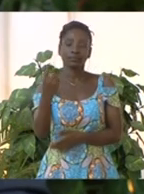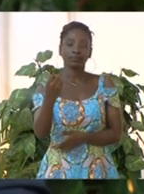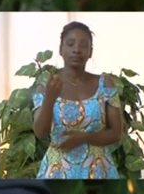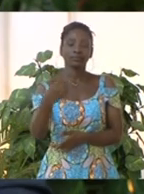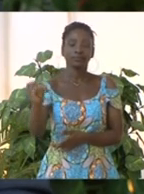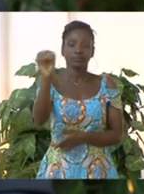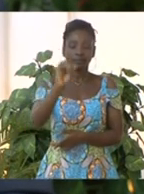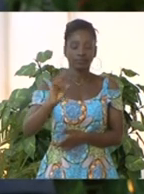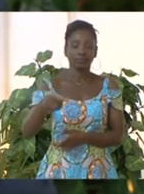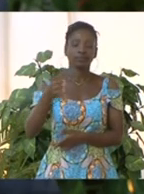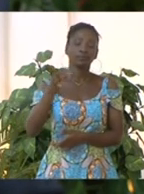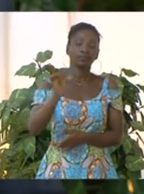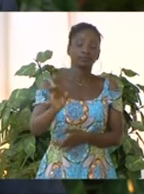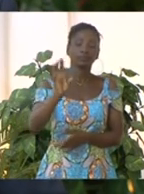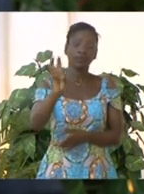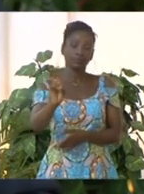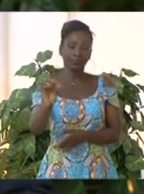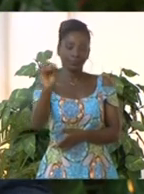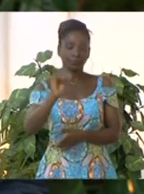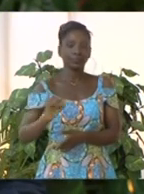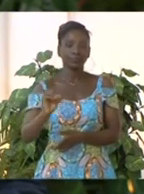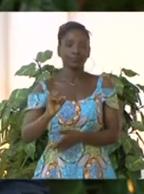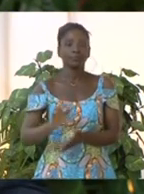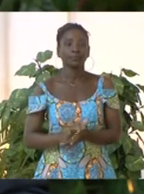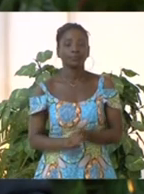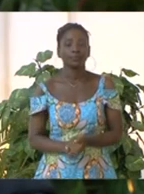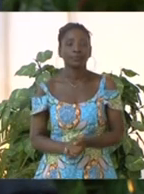411, soit 0,86%.